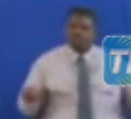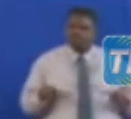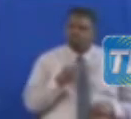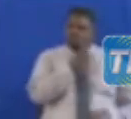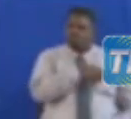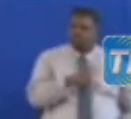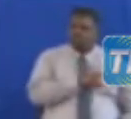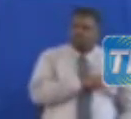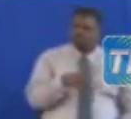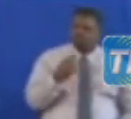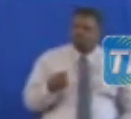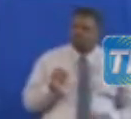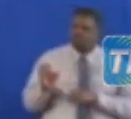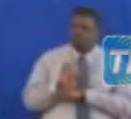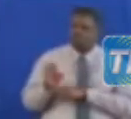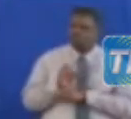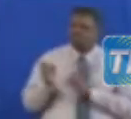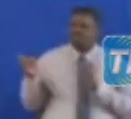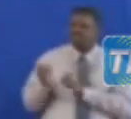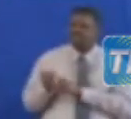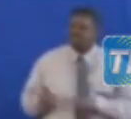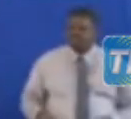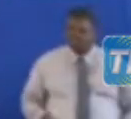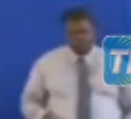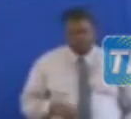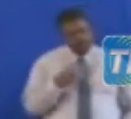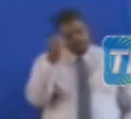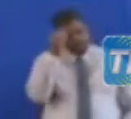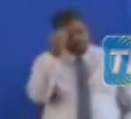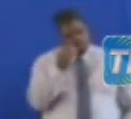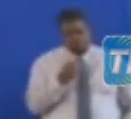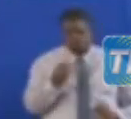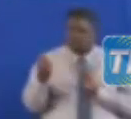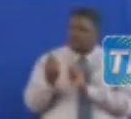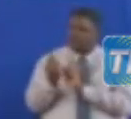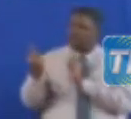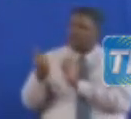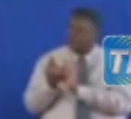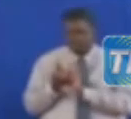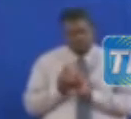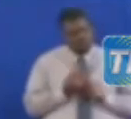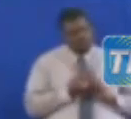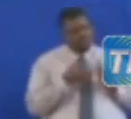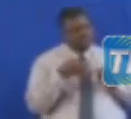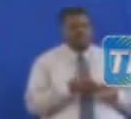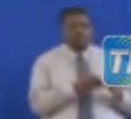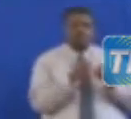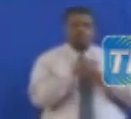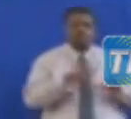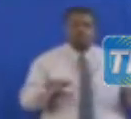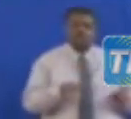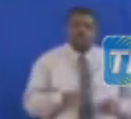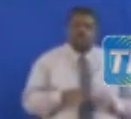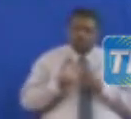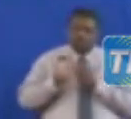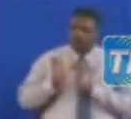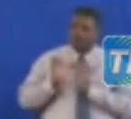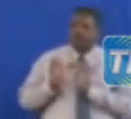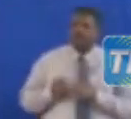kwa wananchi 1000 kwa kozi za muda mfupi kwa mafunzo ya ana kwa ana, lakini pia kwa mfumo wa mtandao au